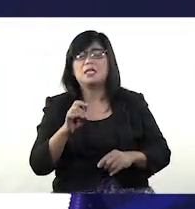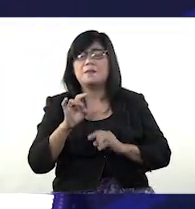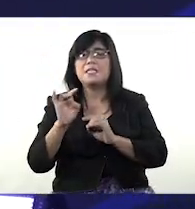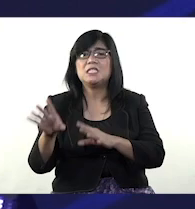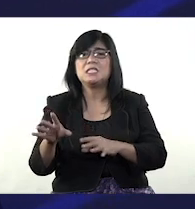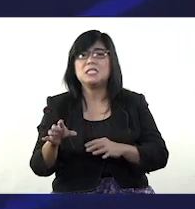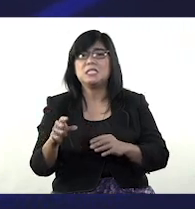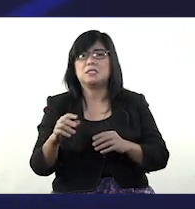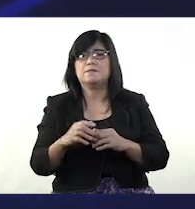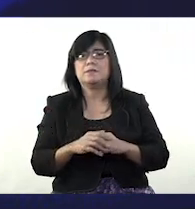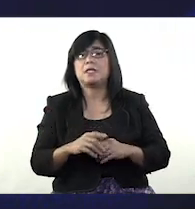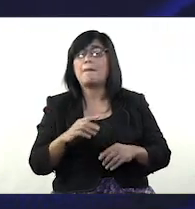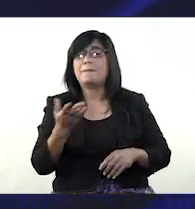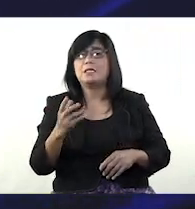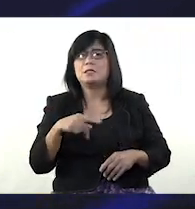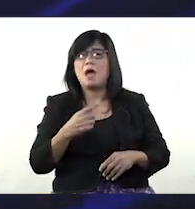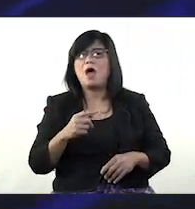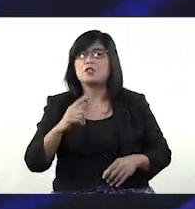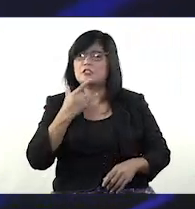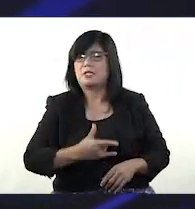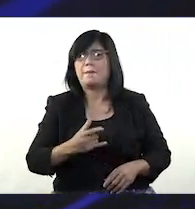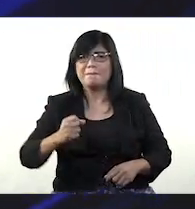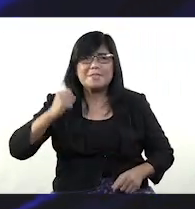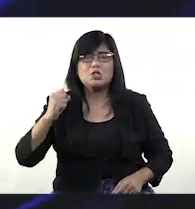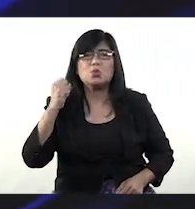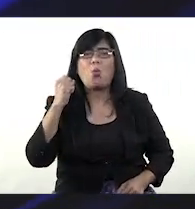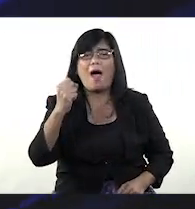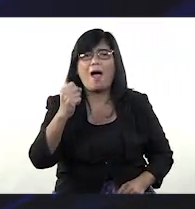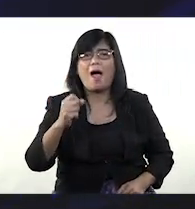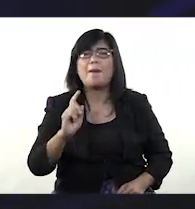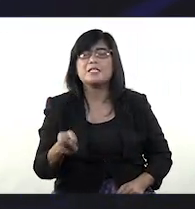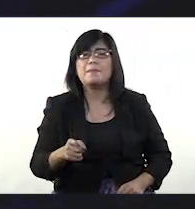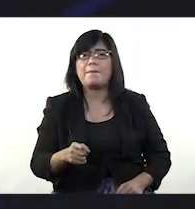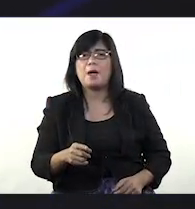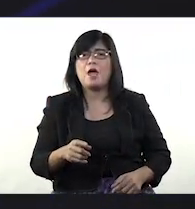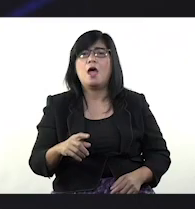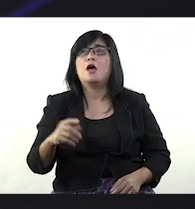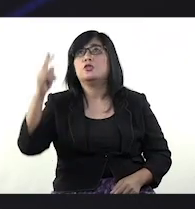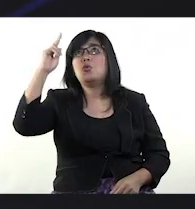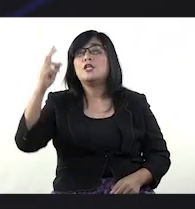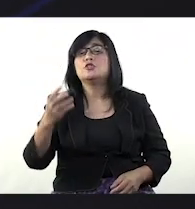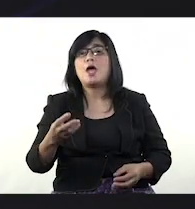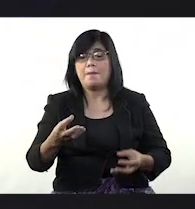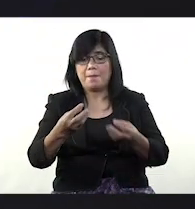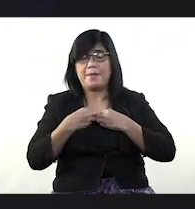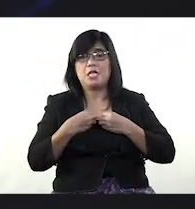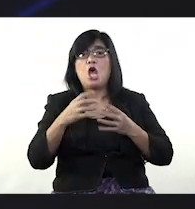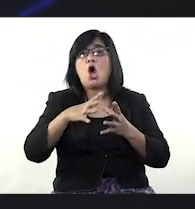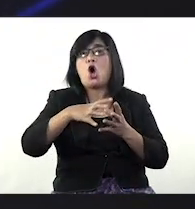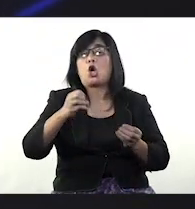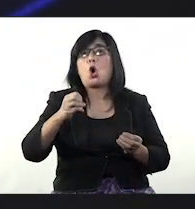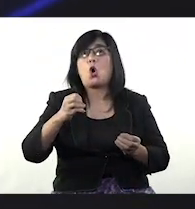kita tetap harus berjuang Ya Allah Tuhan memberi rohnya yang luar biasa buat hidup kita Hai